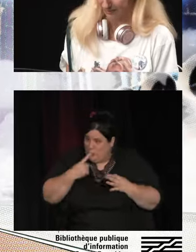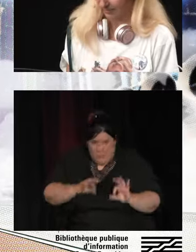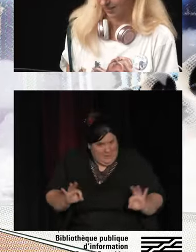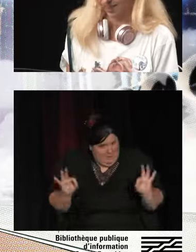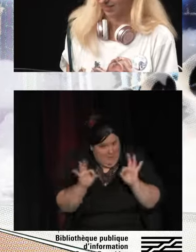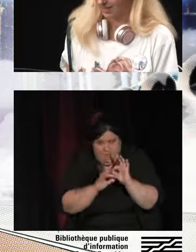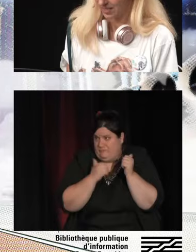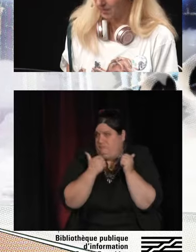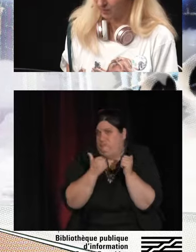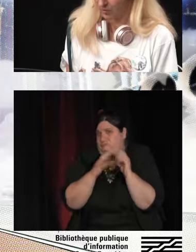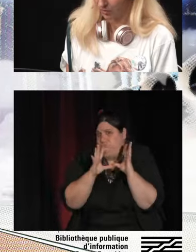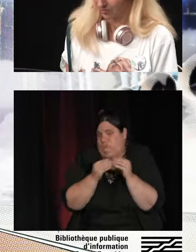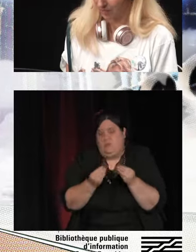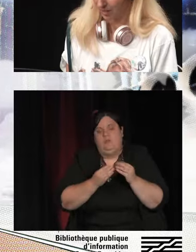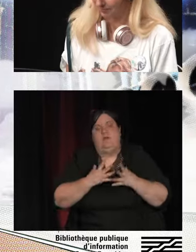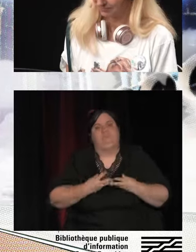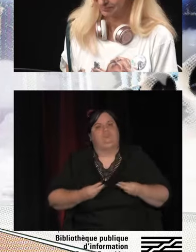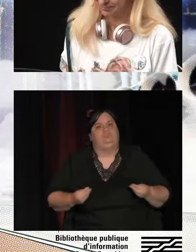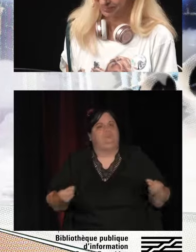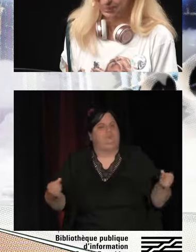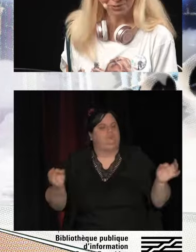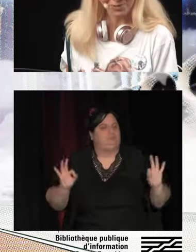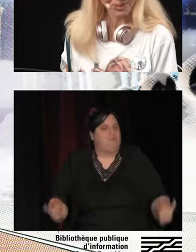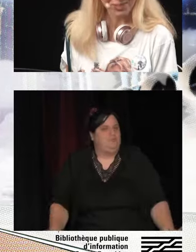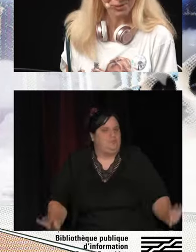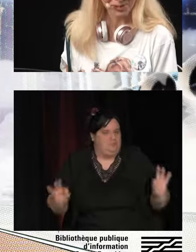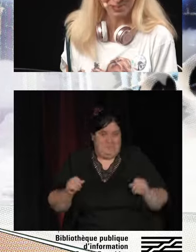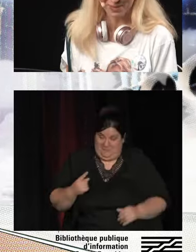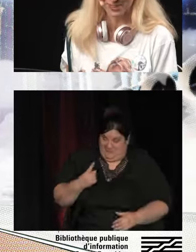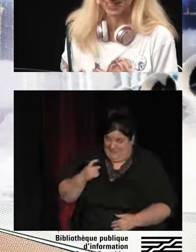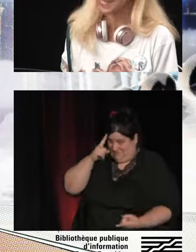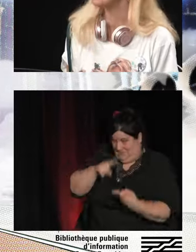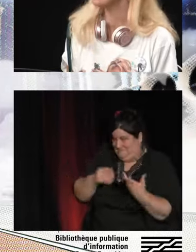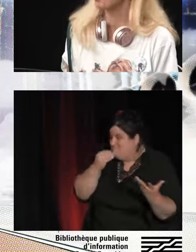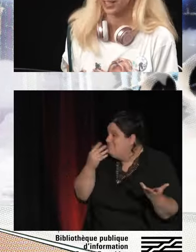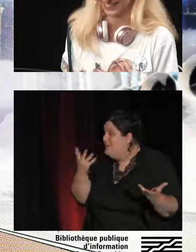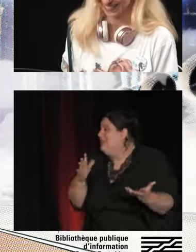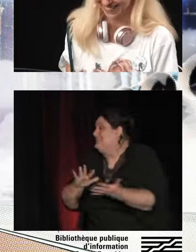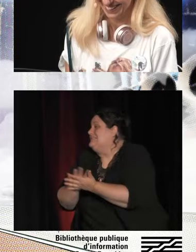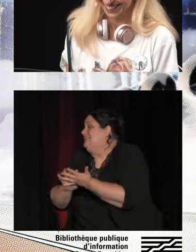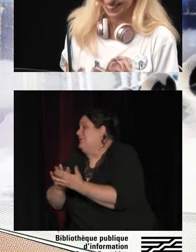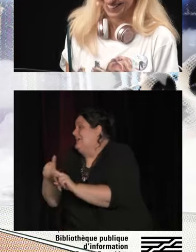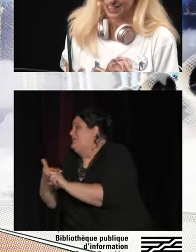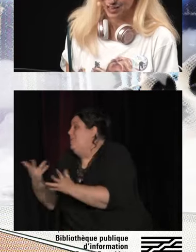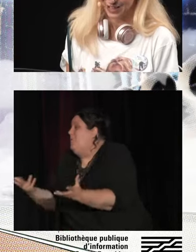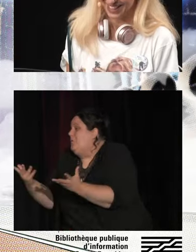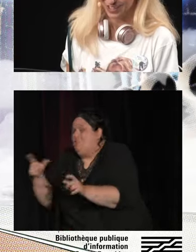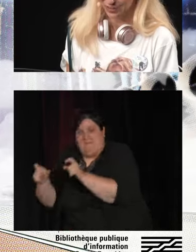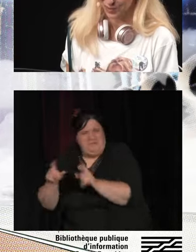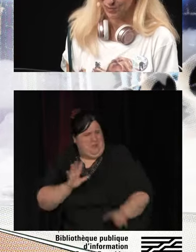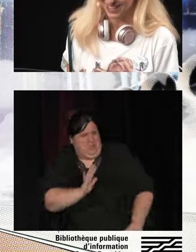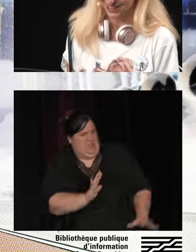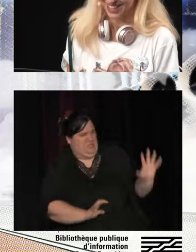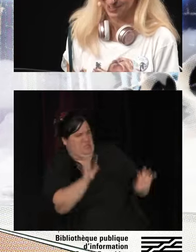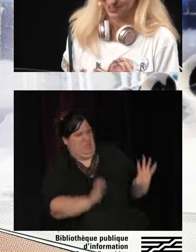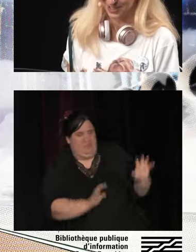super. Et ça m'aide à me détendre. Voilà. Donc voilà pour la question du régime alimentaire. Désolé, Rocher. Il y a des gens